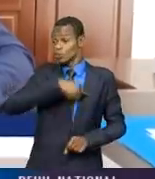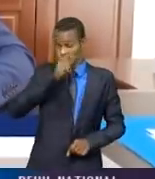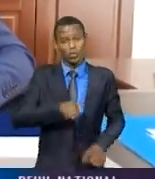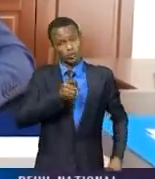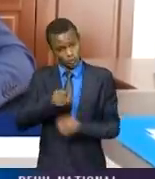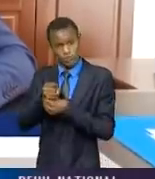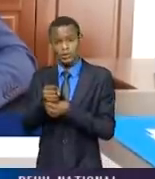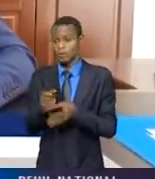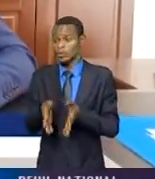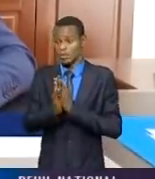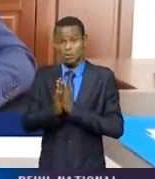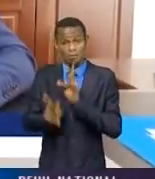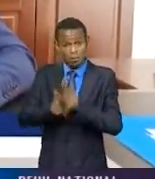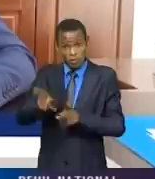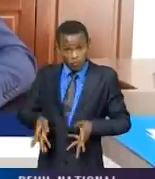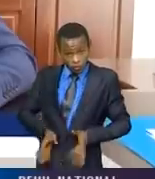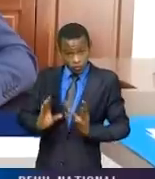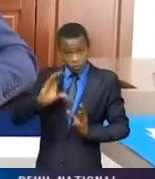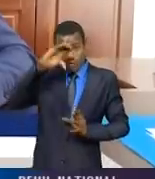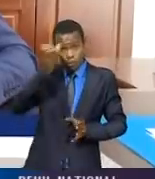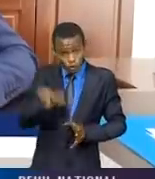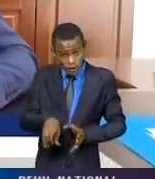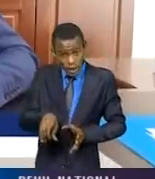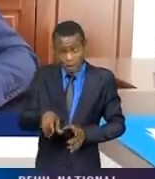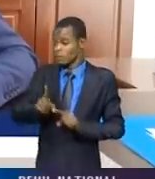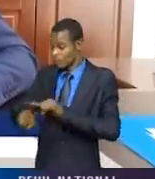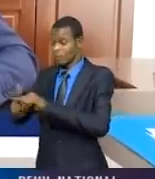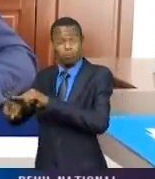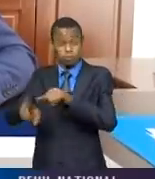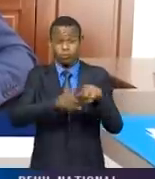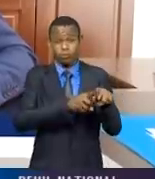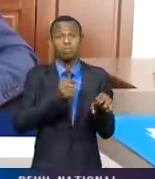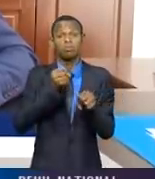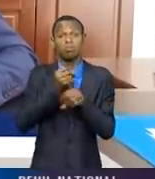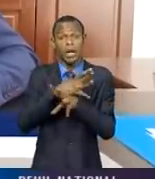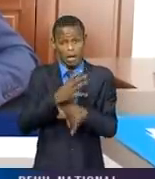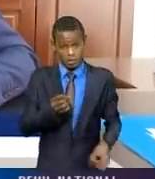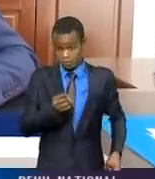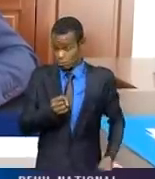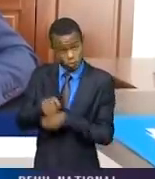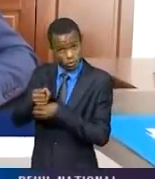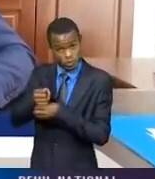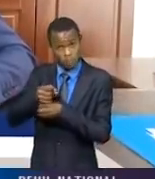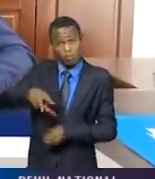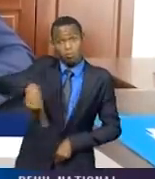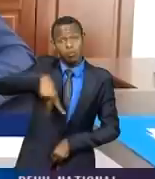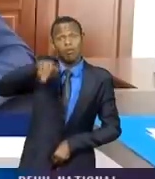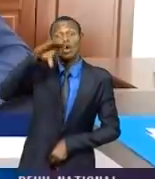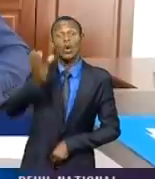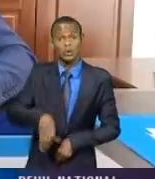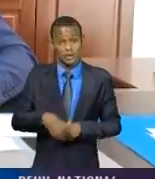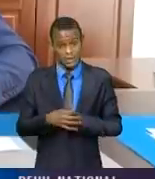condé s'est réconcilié avec nous nous devons tout faire au coeur d'une autre commence de concentra ses diplômes et je